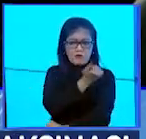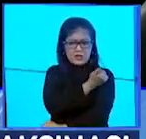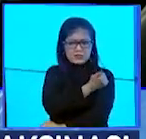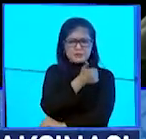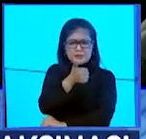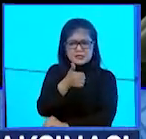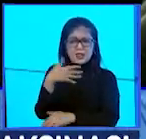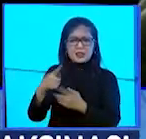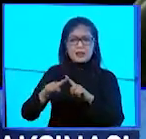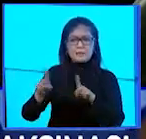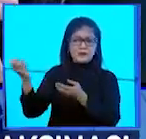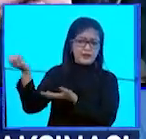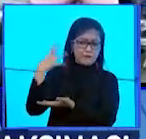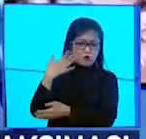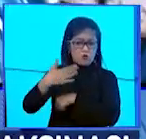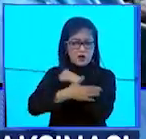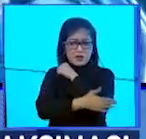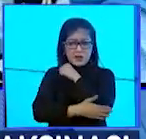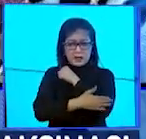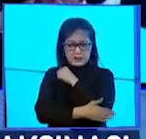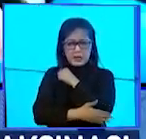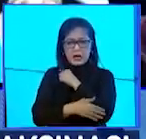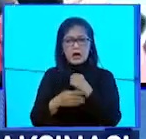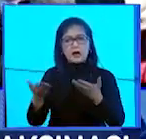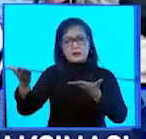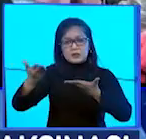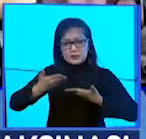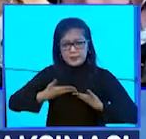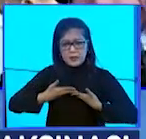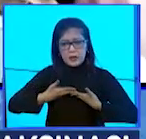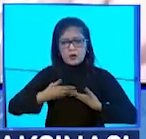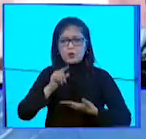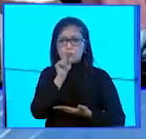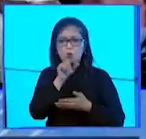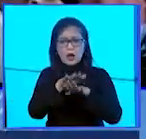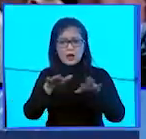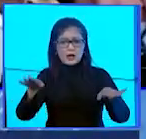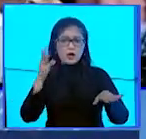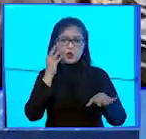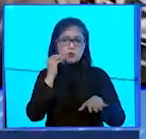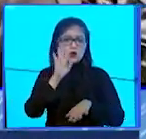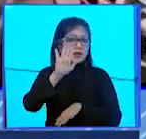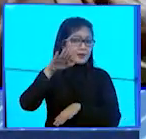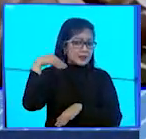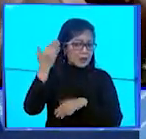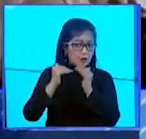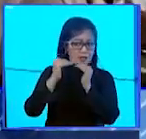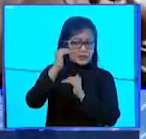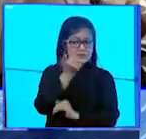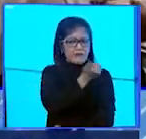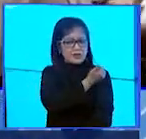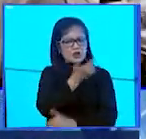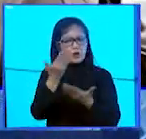mendapatkan informasi di beberapa negara sudah dapat diterima vaksinasi di atas untuk anak di atas usia lima tahun dan kita berharap pemerintah juga